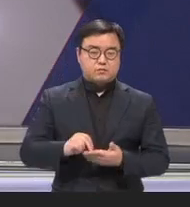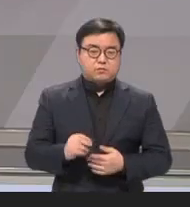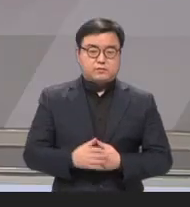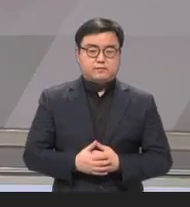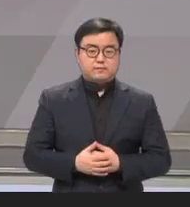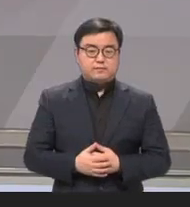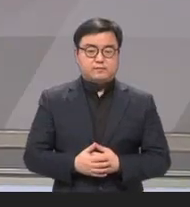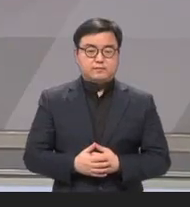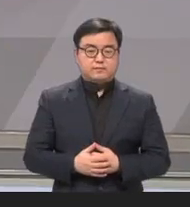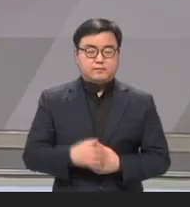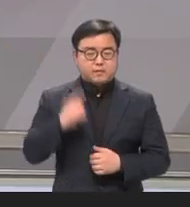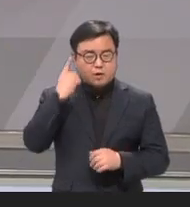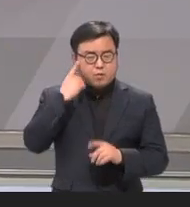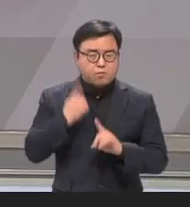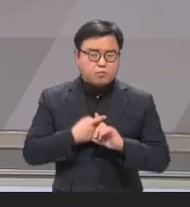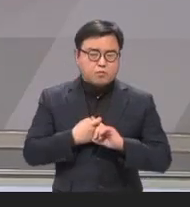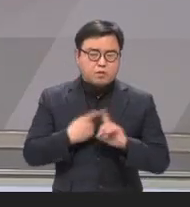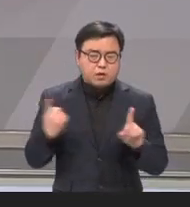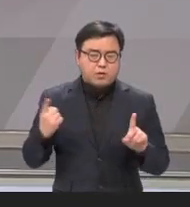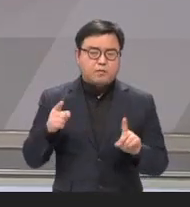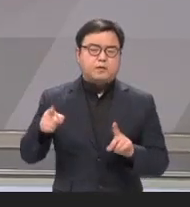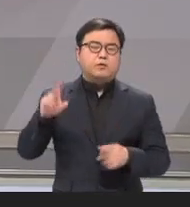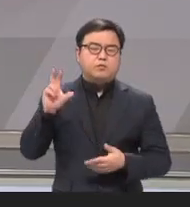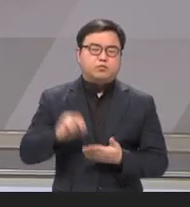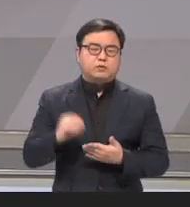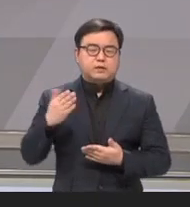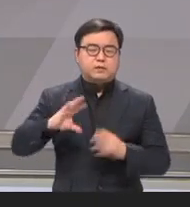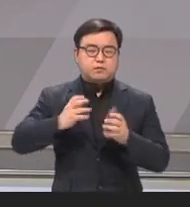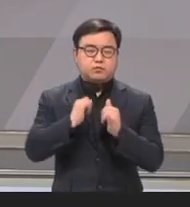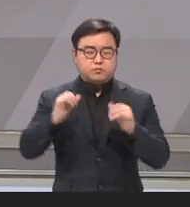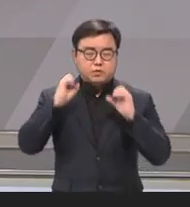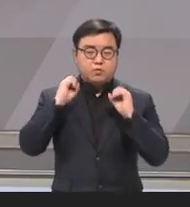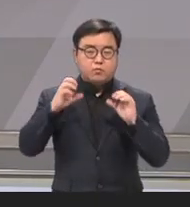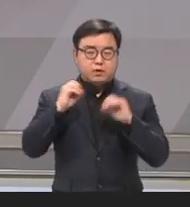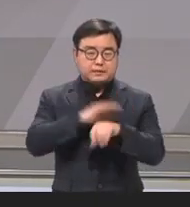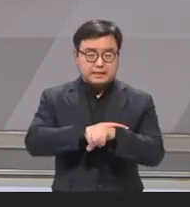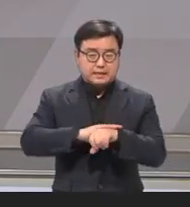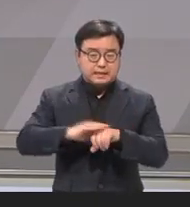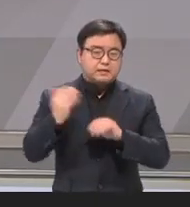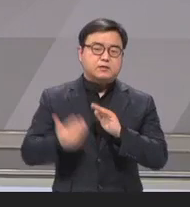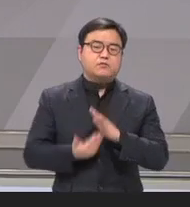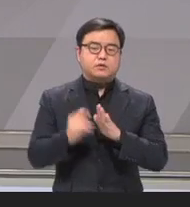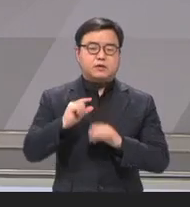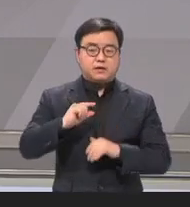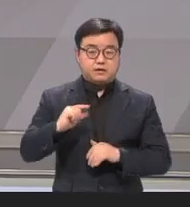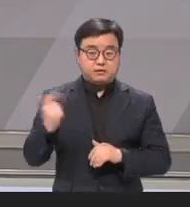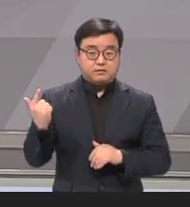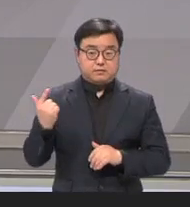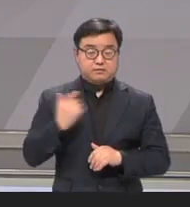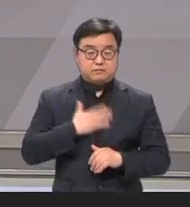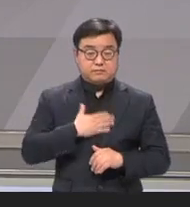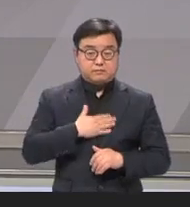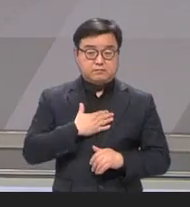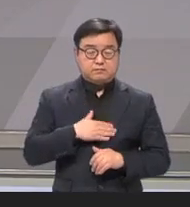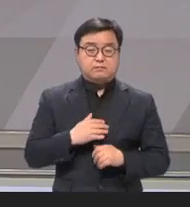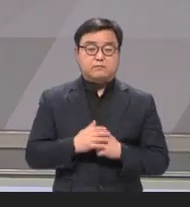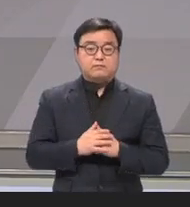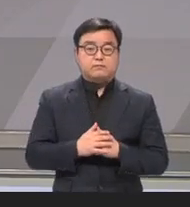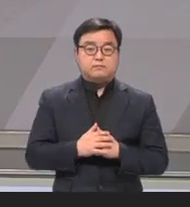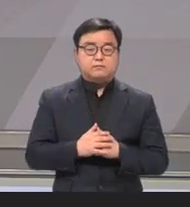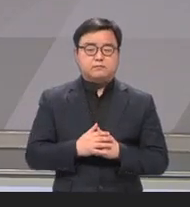음 무관심 도 문제지만 이에 대한 대국민 홍보 역시 잘 이루어지지 않았다고 이런 결과를 볼 수 있겠네요